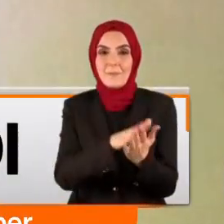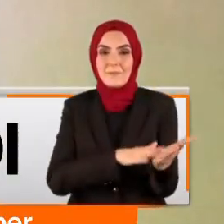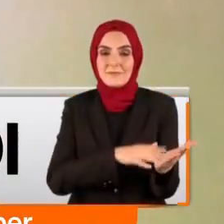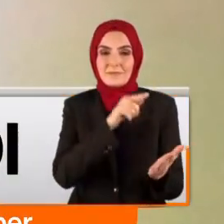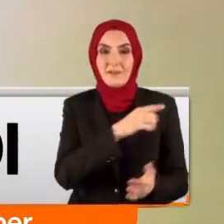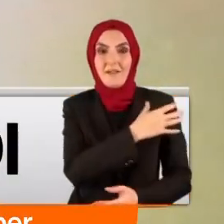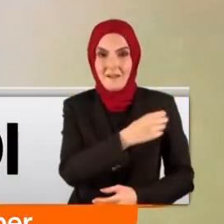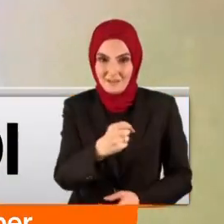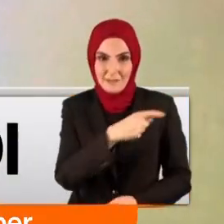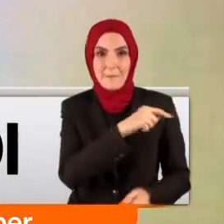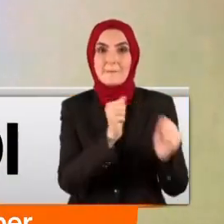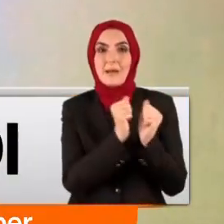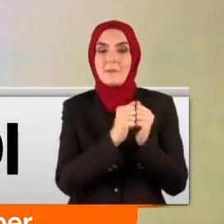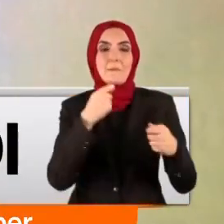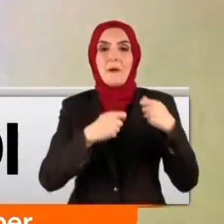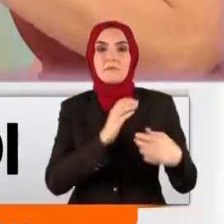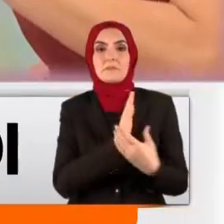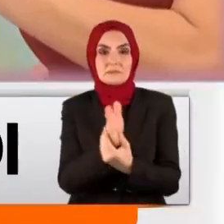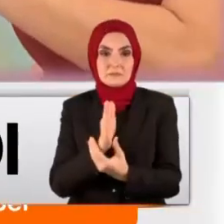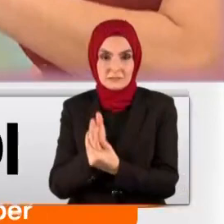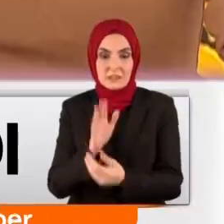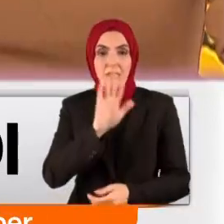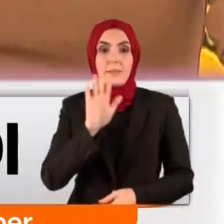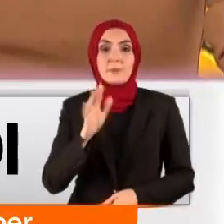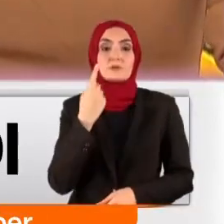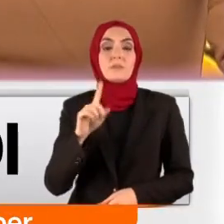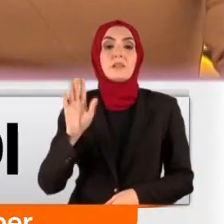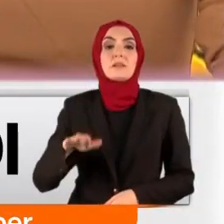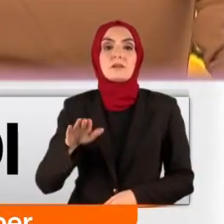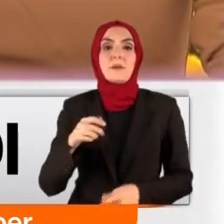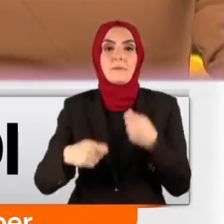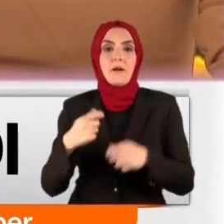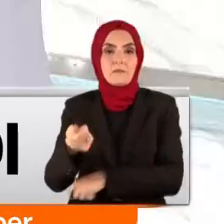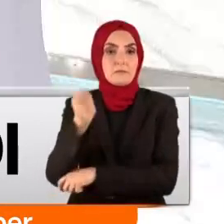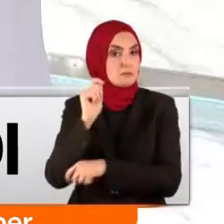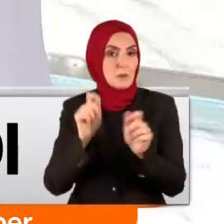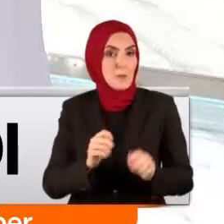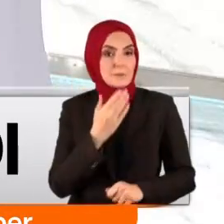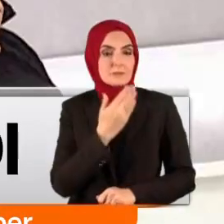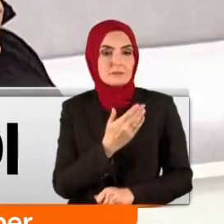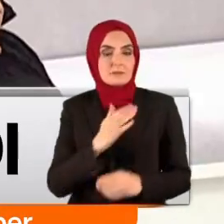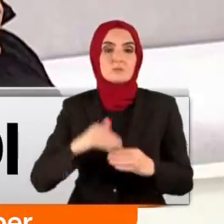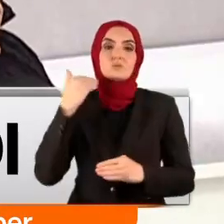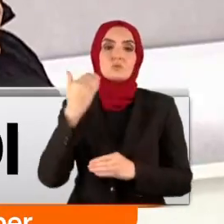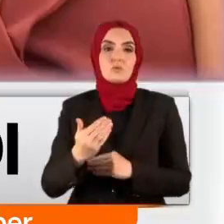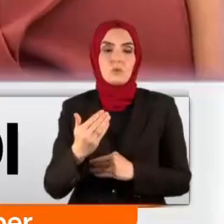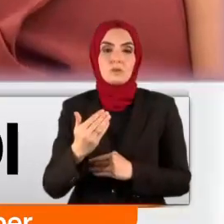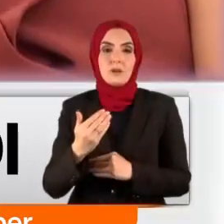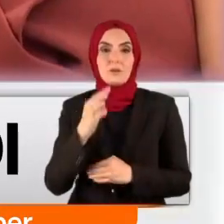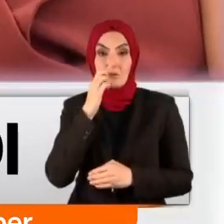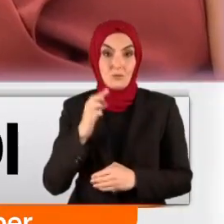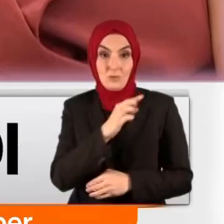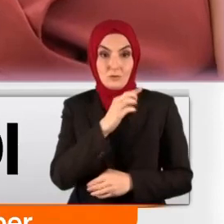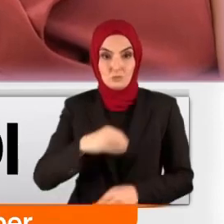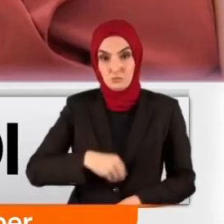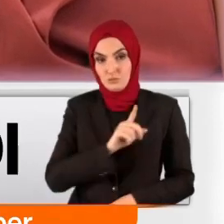sonra 55 bin TL'lik kredi çekilmiş. Daha sonra yayına dolandırıcılıkla suçlanan Emrullah Güvendik bağlandı. Şu